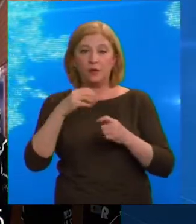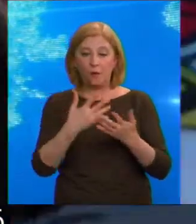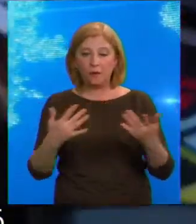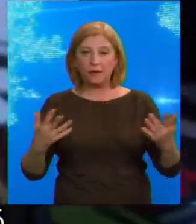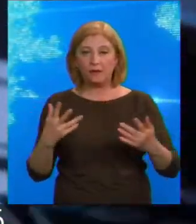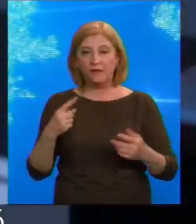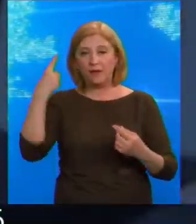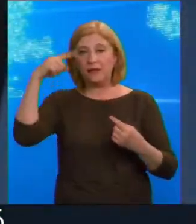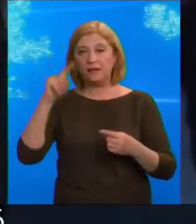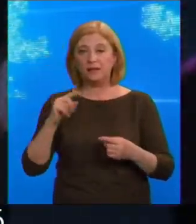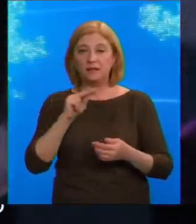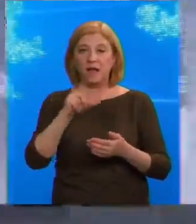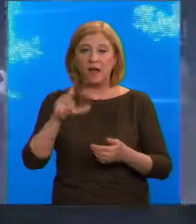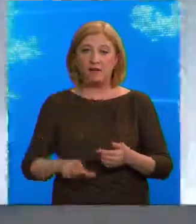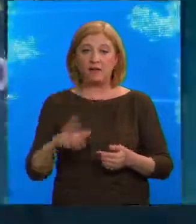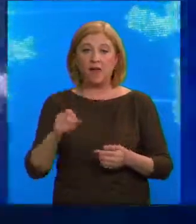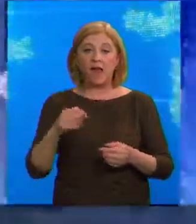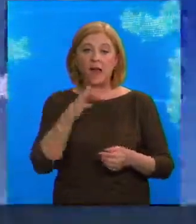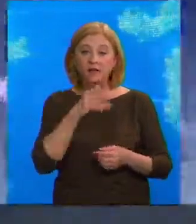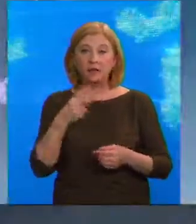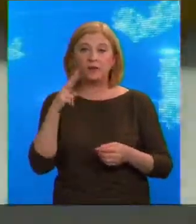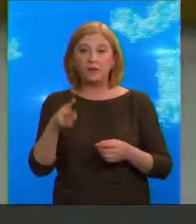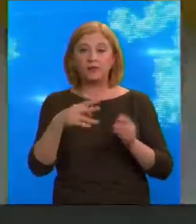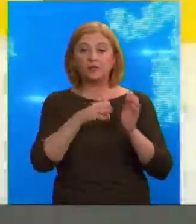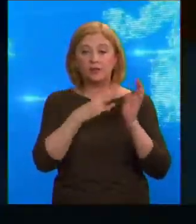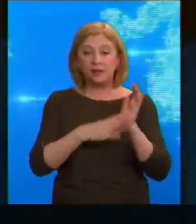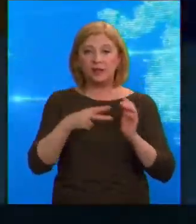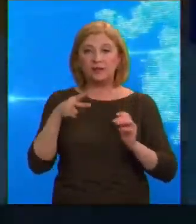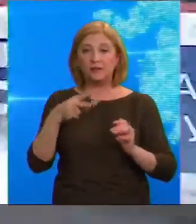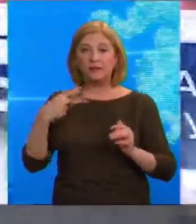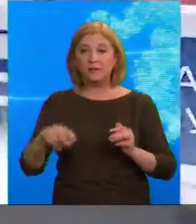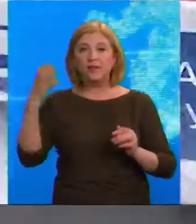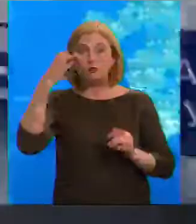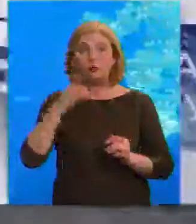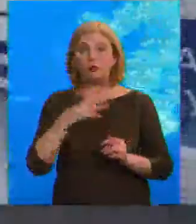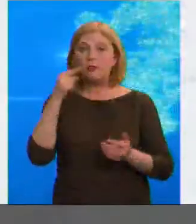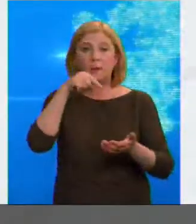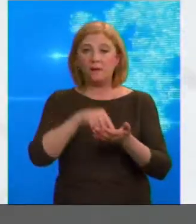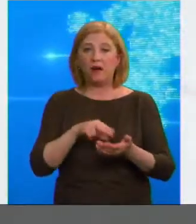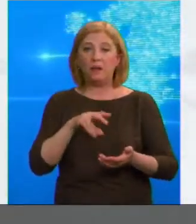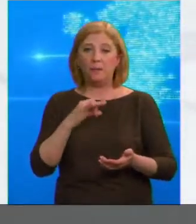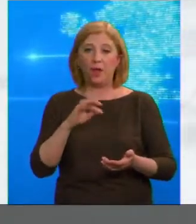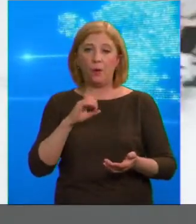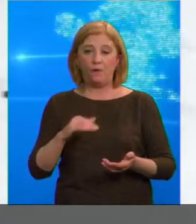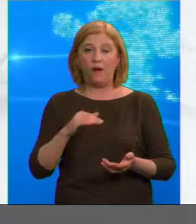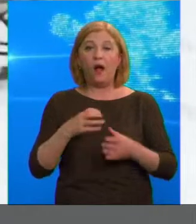креативность автора. А я напомню, что в сезоне 2019-2020 черно-белые не попали в плей-офф, а